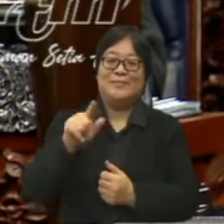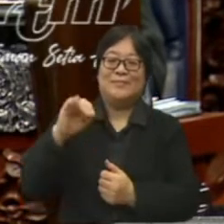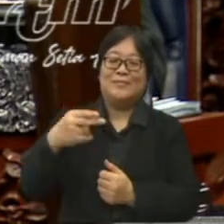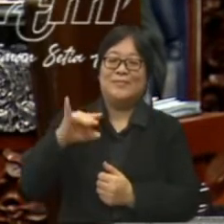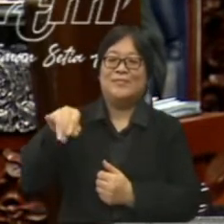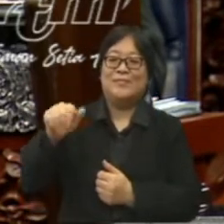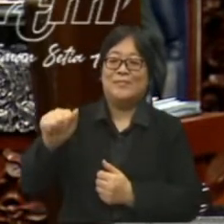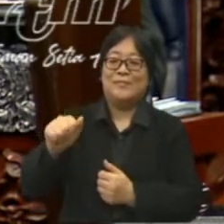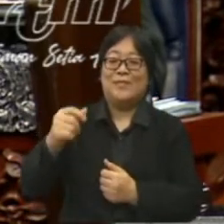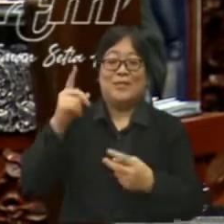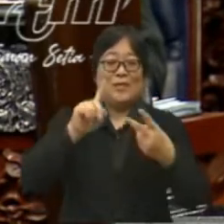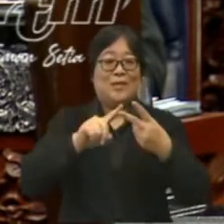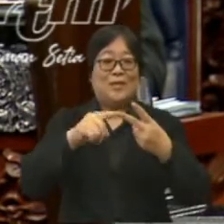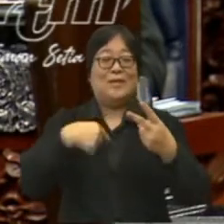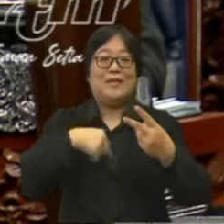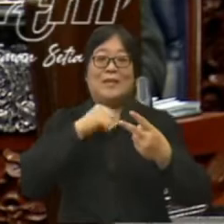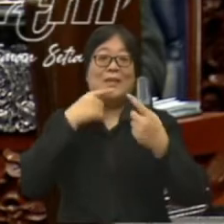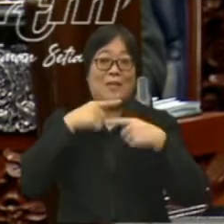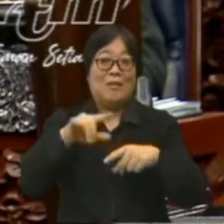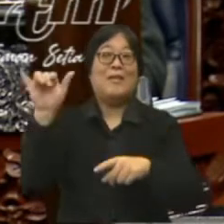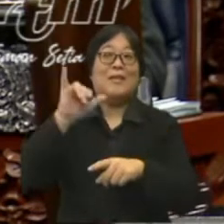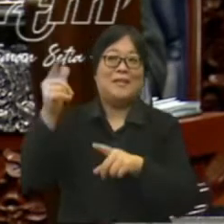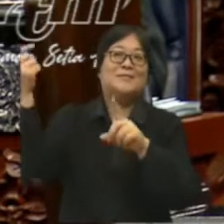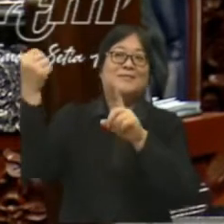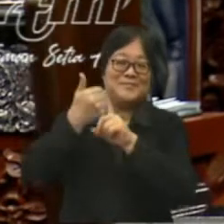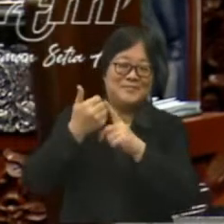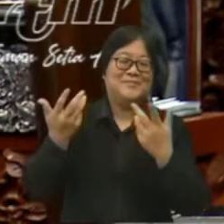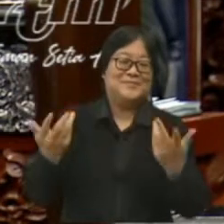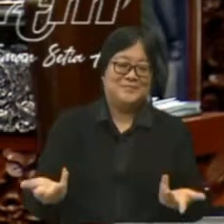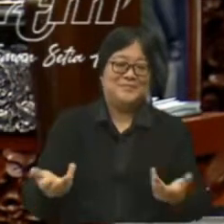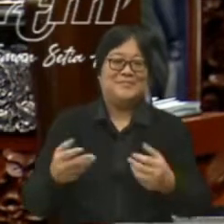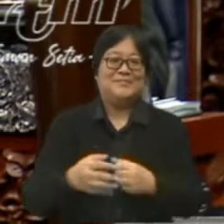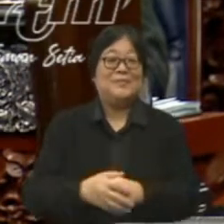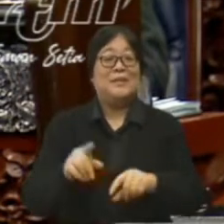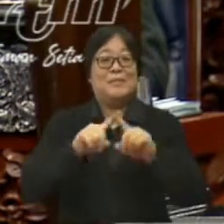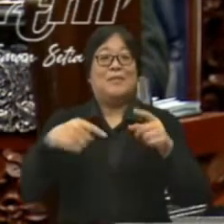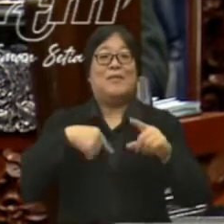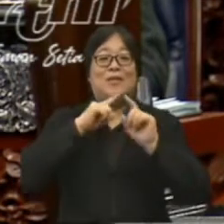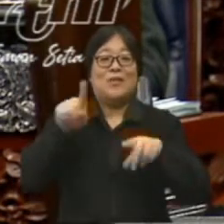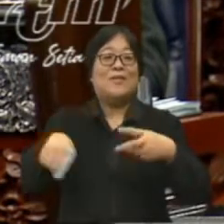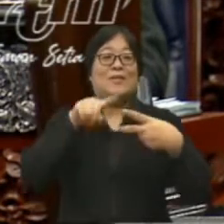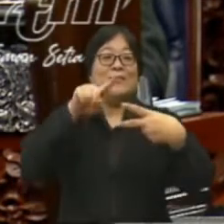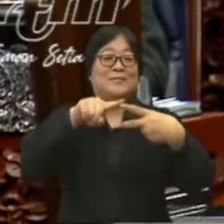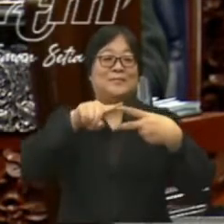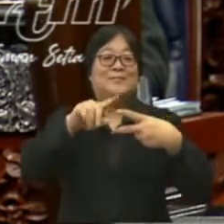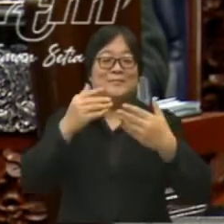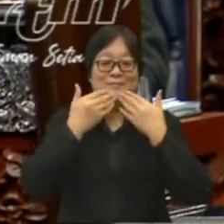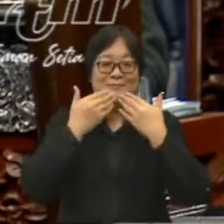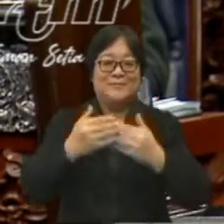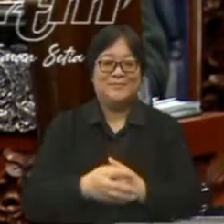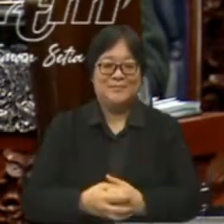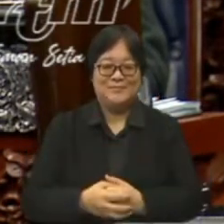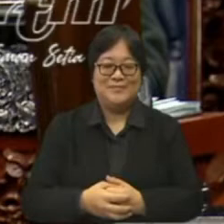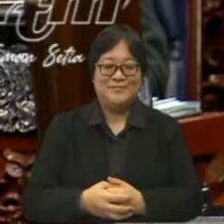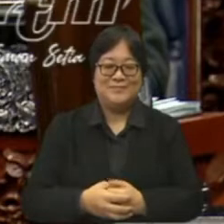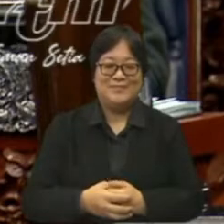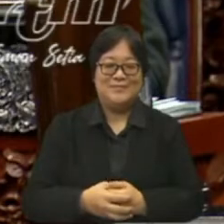soal yang kedua saya tak jawab seperti diarahkan oleh tapi saya akan menjawab soal yang pertama